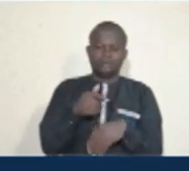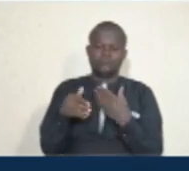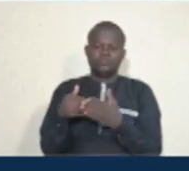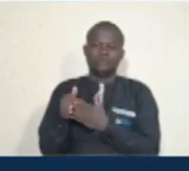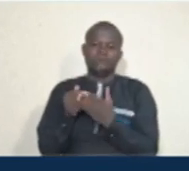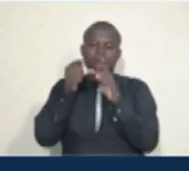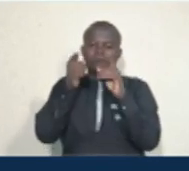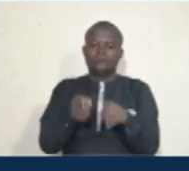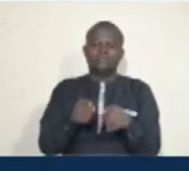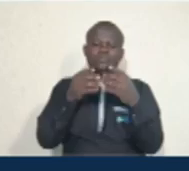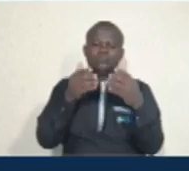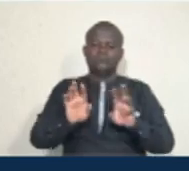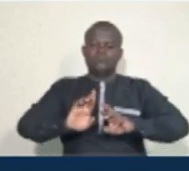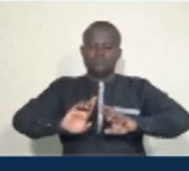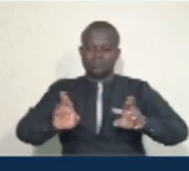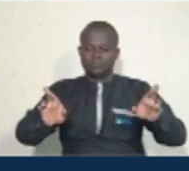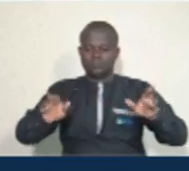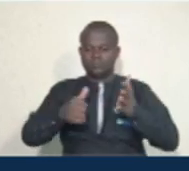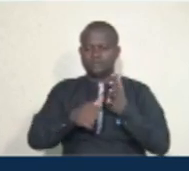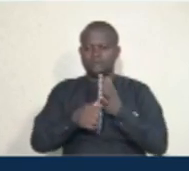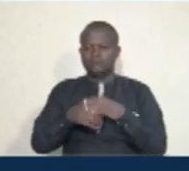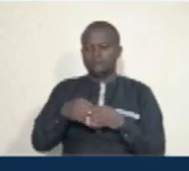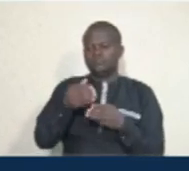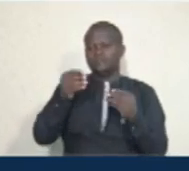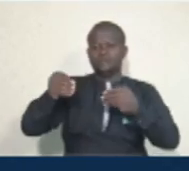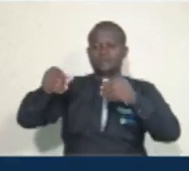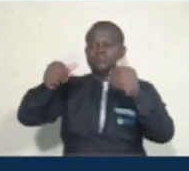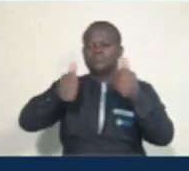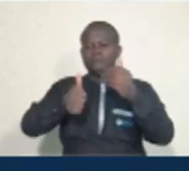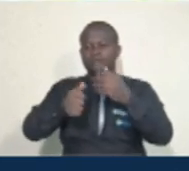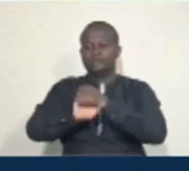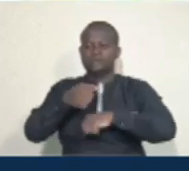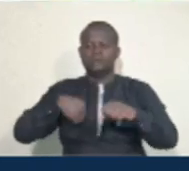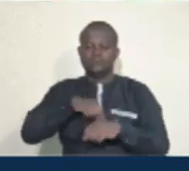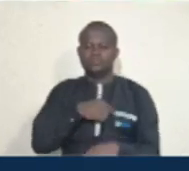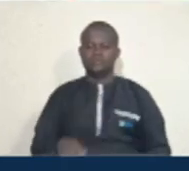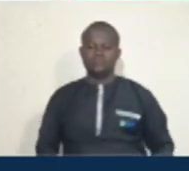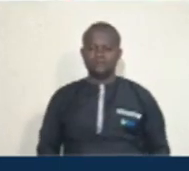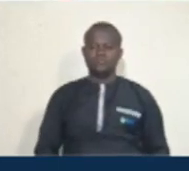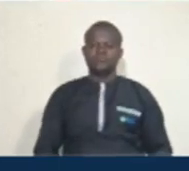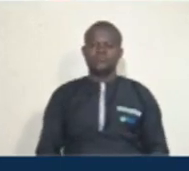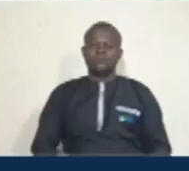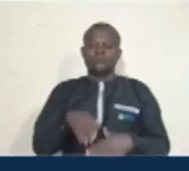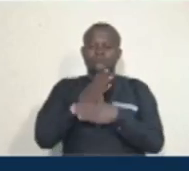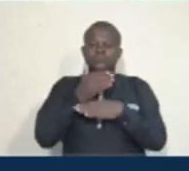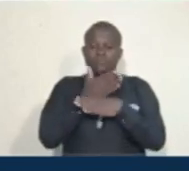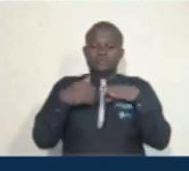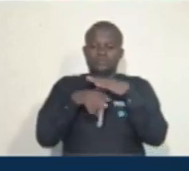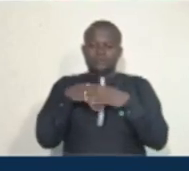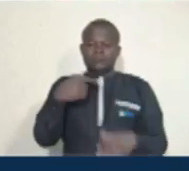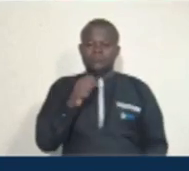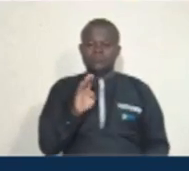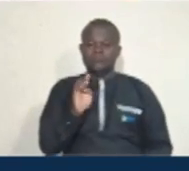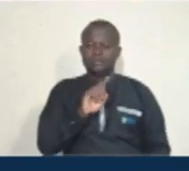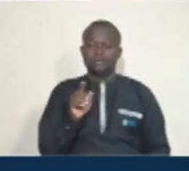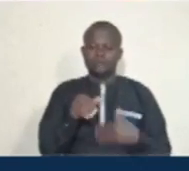bizaza bizasange twarangije kwitegura iki kibazo cy'itaka riza kwangiza ibikorwa remezo byacu. Ministri w'ubutegetsi bw'igihugu Gatabazi Jean Marie